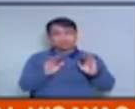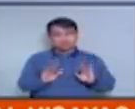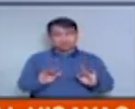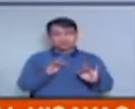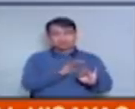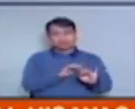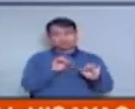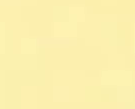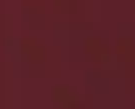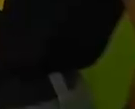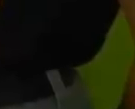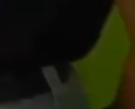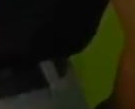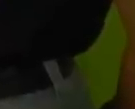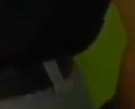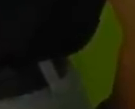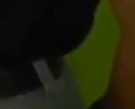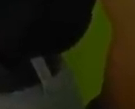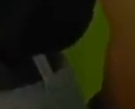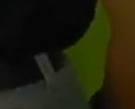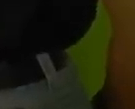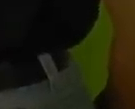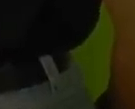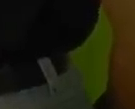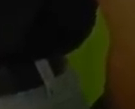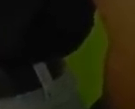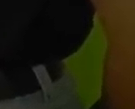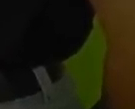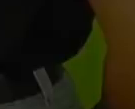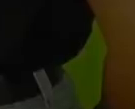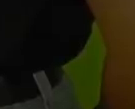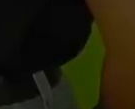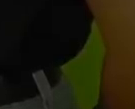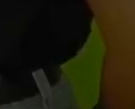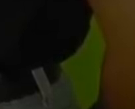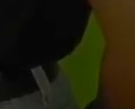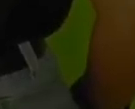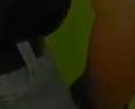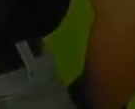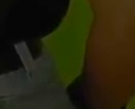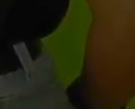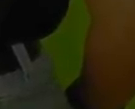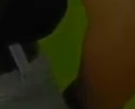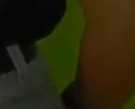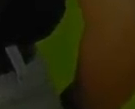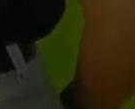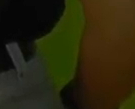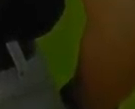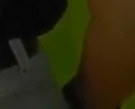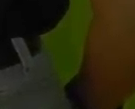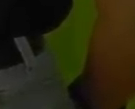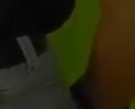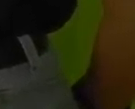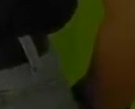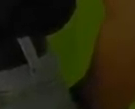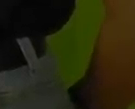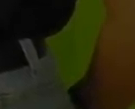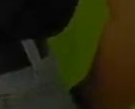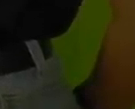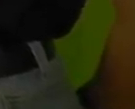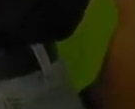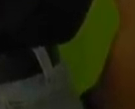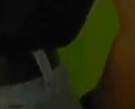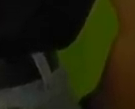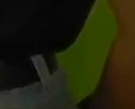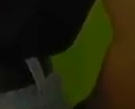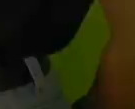yung problema nyo, ha? Ang ginawa nyo nung nalaman nyo na, ayan, may iba palang lalaki? hindi ko po malaman anong gagawin. Para